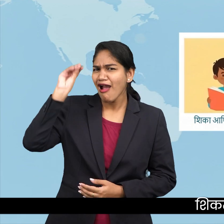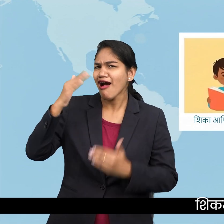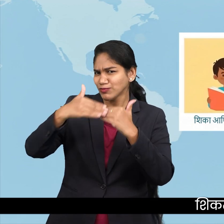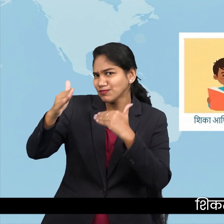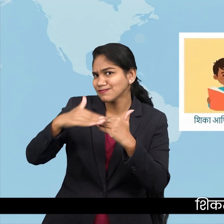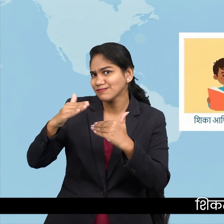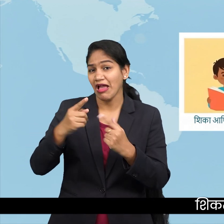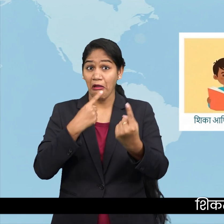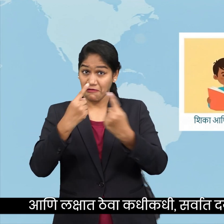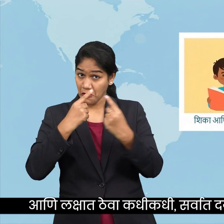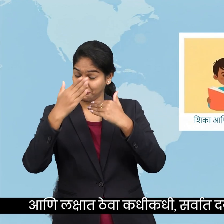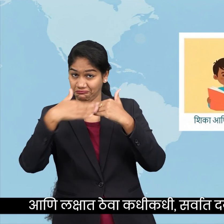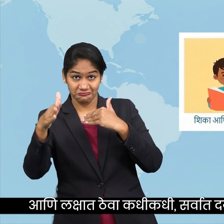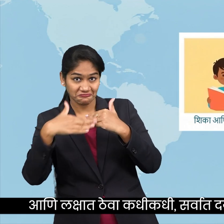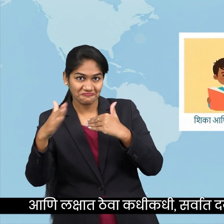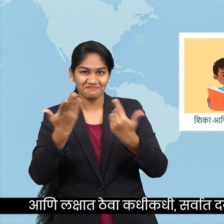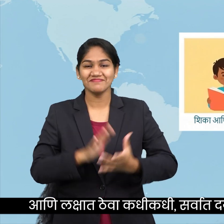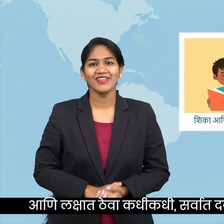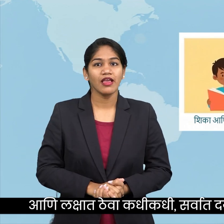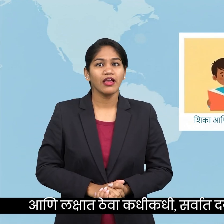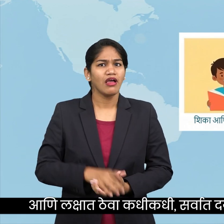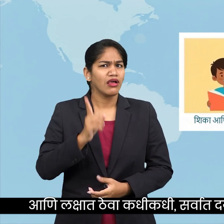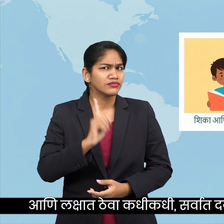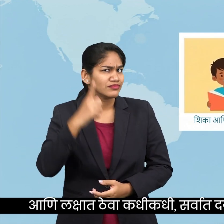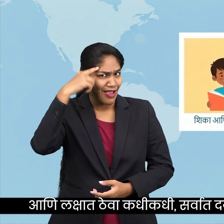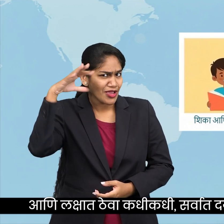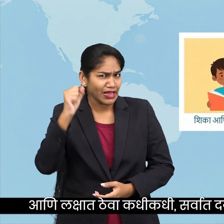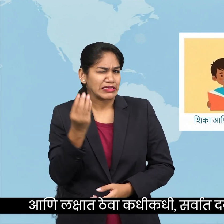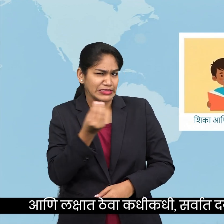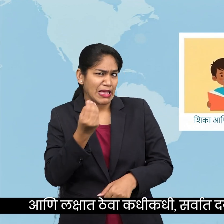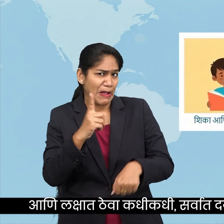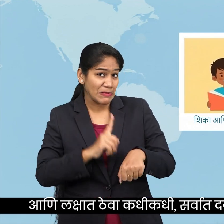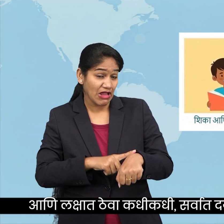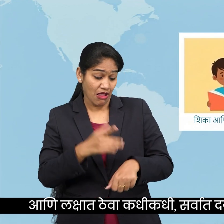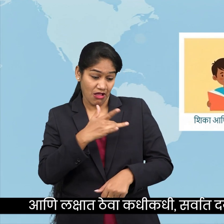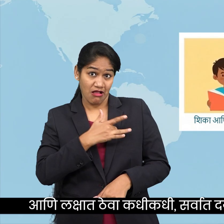शिकत राहा, बोलत राहा आणि लक्षात ठेवा, कधी कधी सर्वात दयाळू शब्द